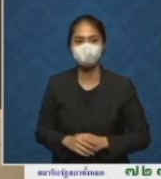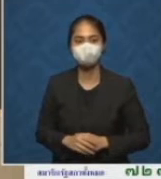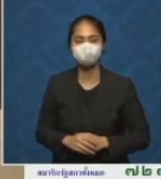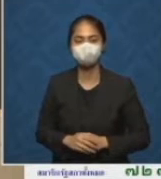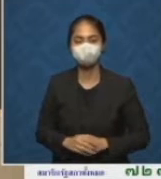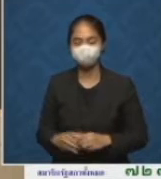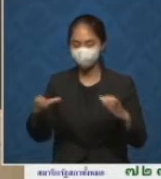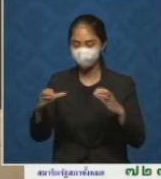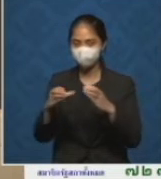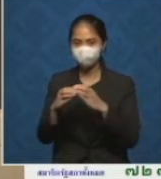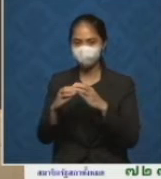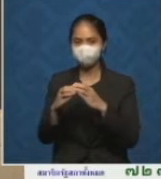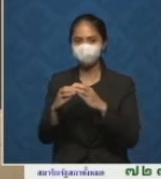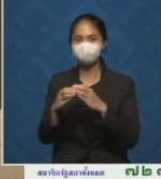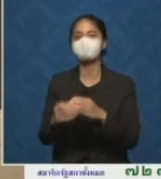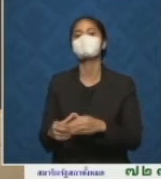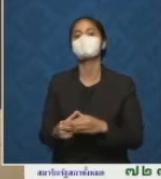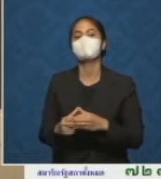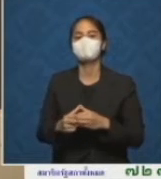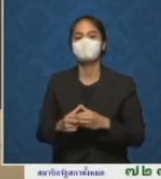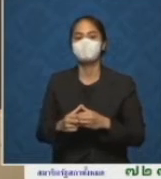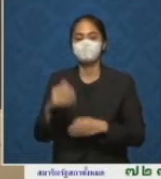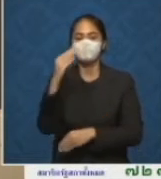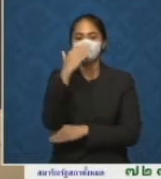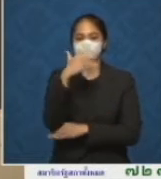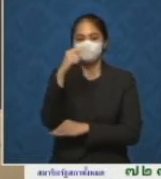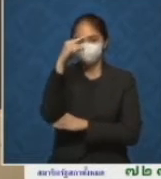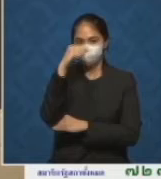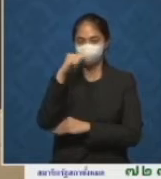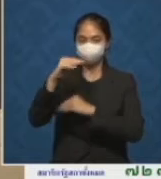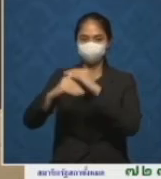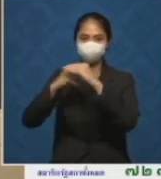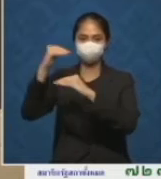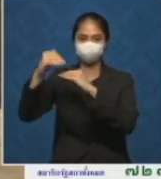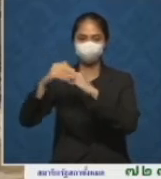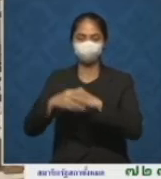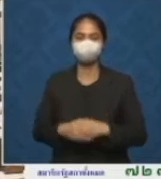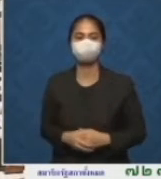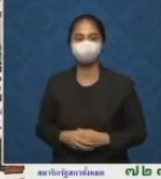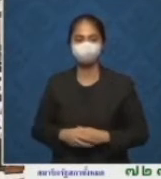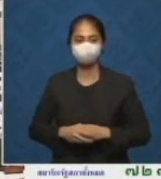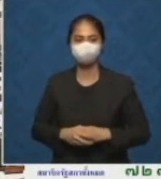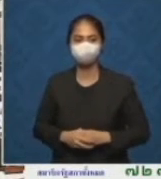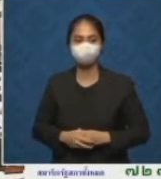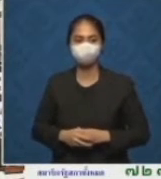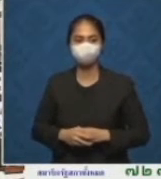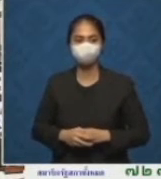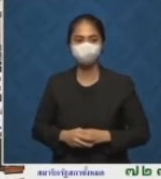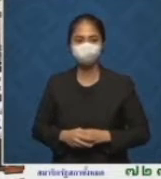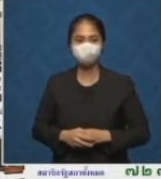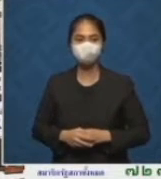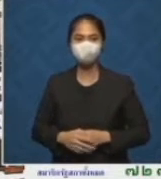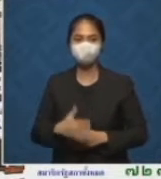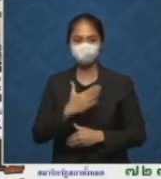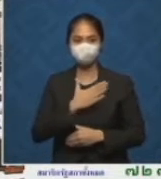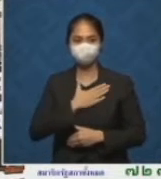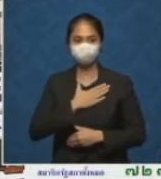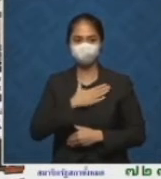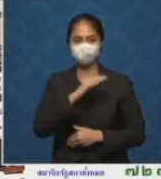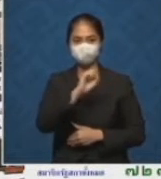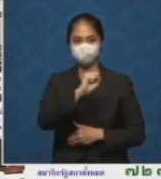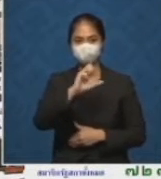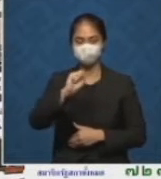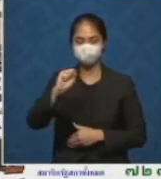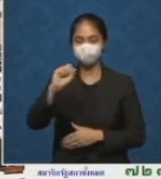คชาติไทยพัฒนา1ท่านครับ ท่านประธานรัฐสภาที่เคารพกับผมเสมอกันเที่ยงธรรมสมาชิกสภาผู้แทนราษฎร